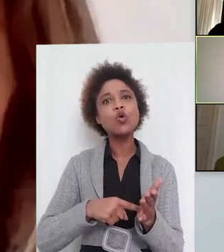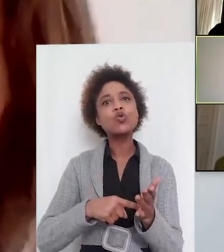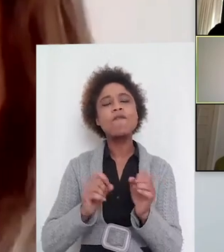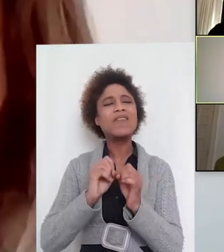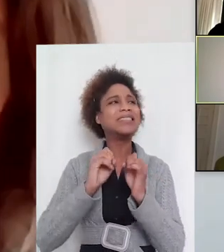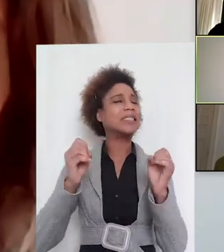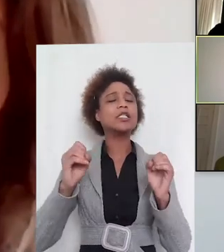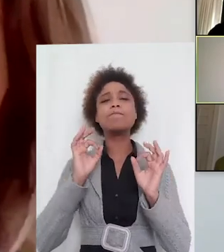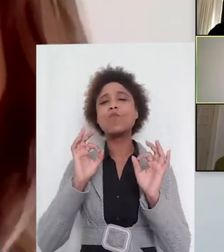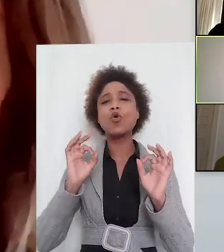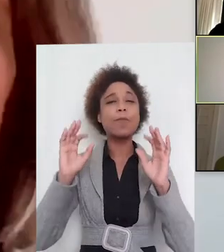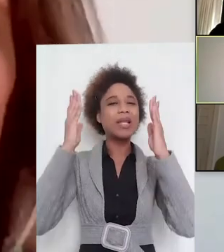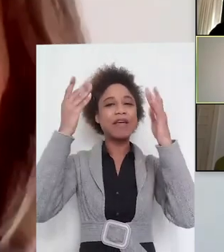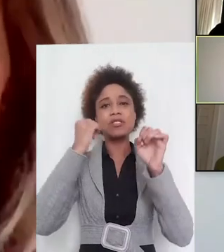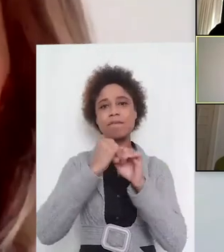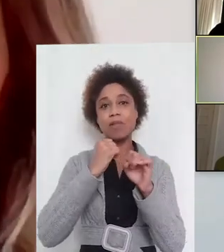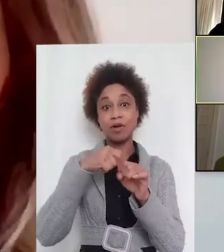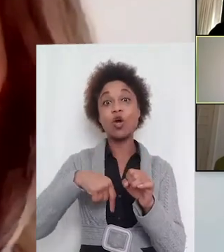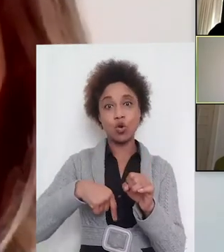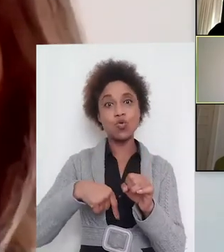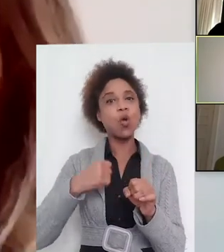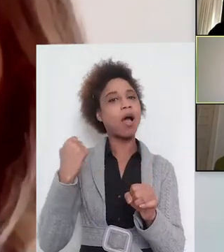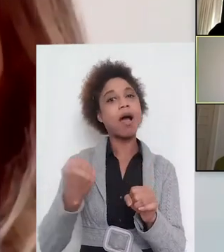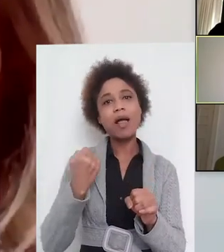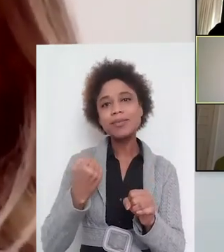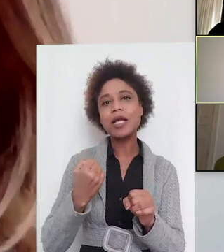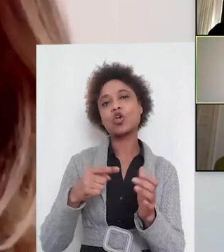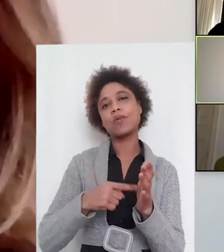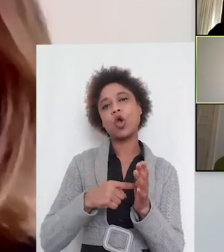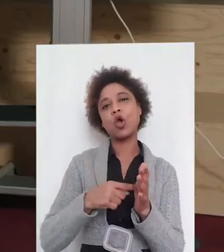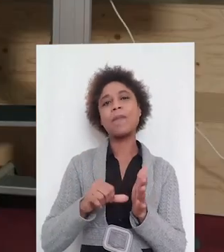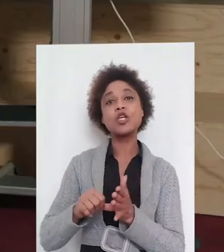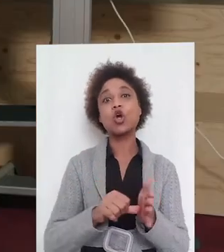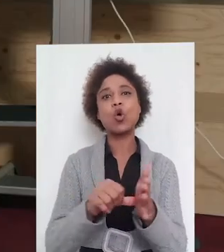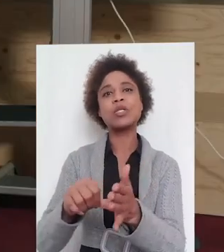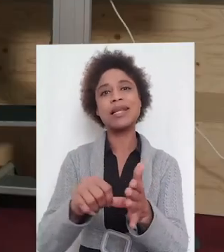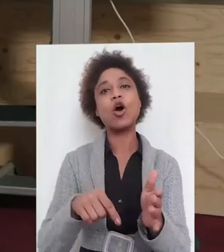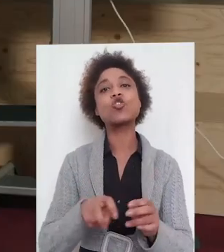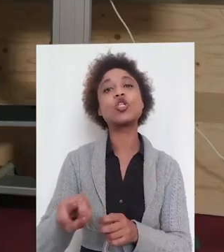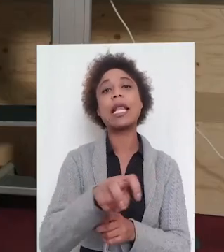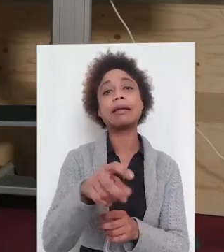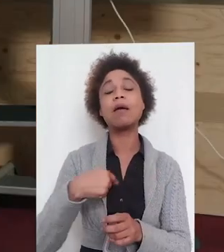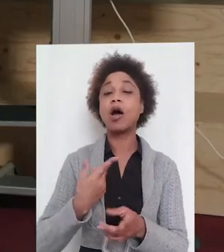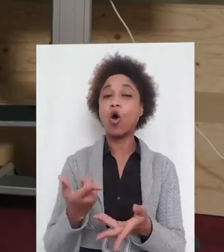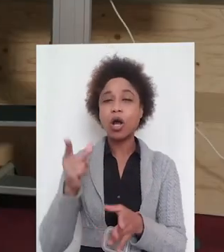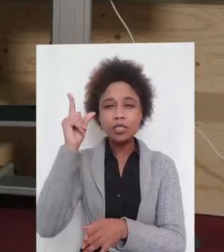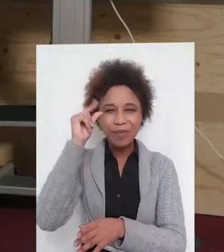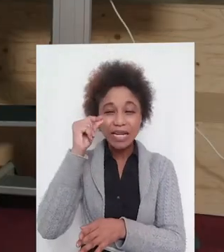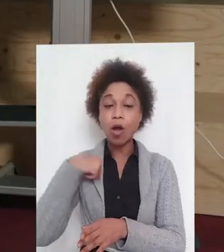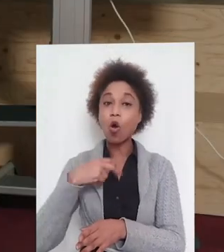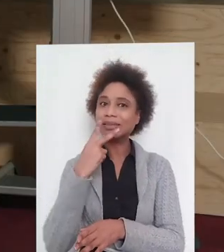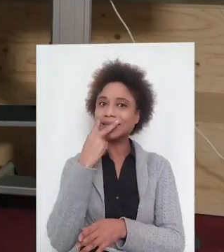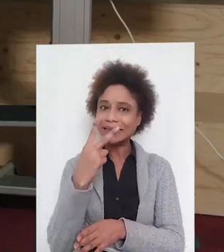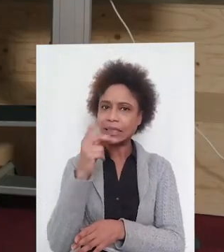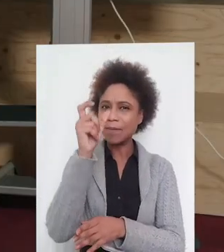belevingsverhaal van te maken. Waardoor, die gebruiken we nu standaard in onze rondleiding. En waardoor je als blinde, maar eigenlijk ook als ziende persoon, echt